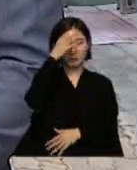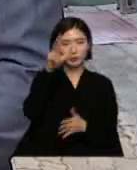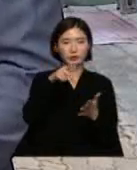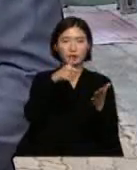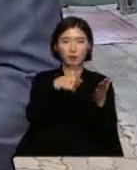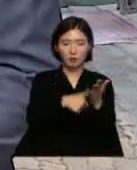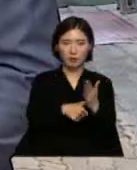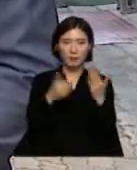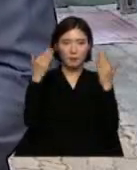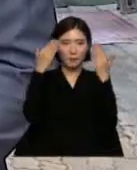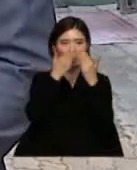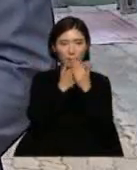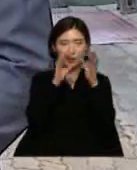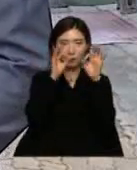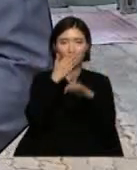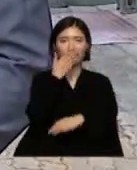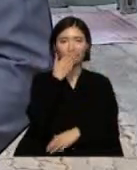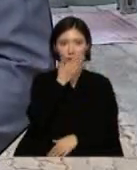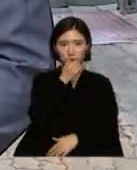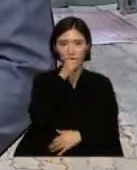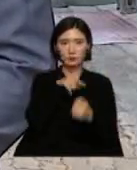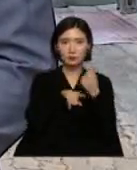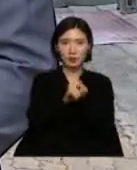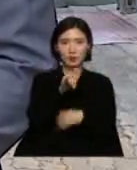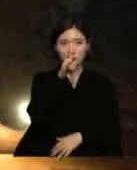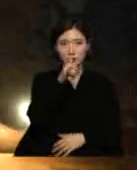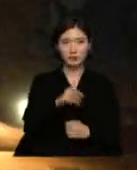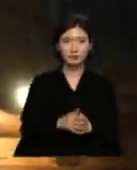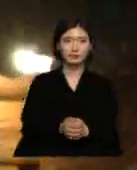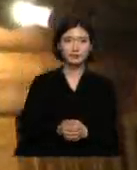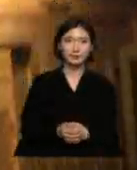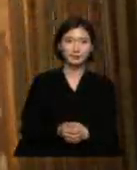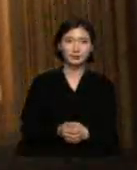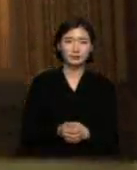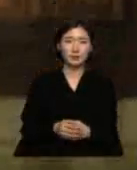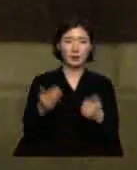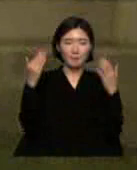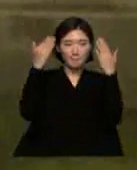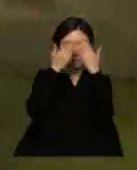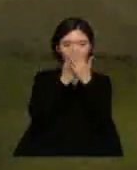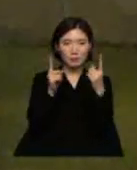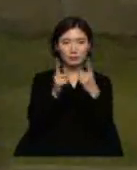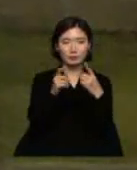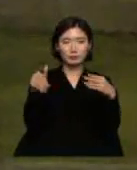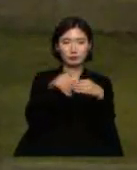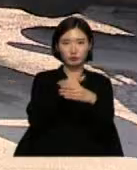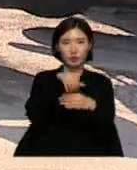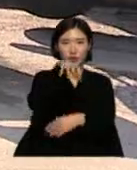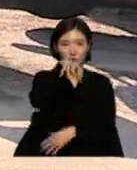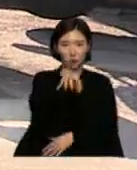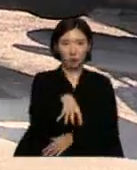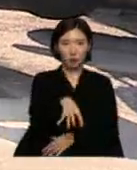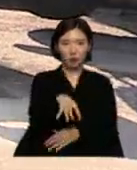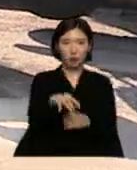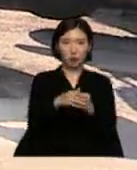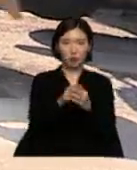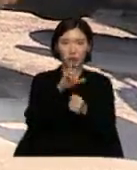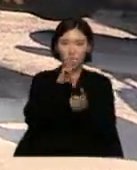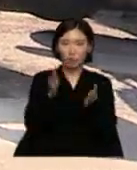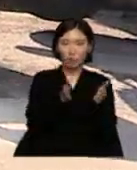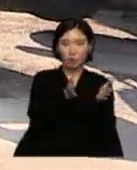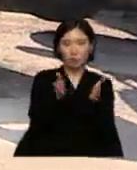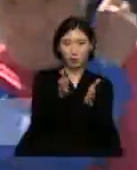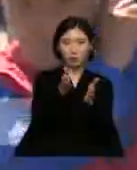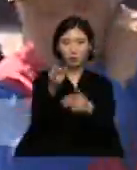자원들을 밤에 감상할 수 있게 한다는 데 의의가 있습니다. 한밤에 만나는 문화재와 성북동의 골목들,